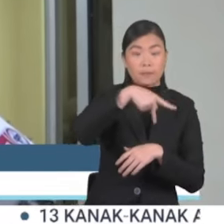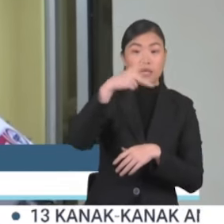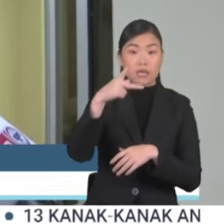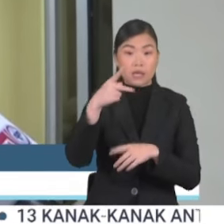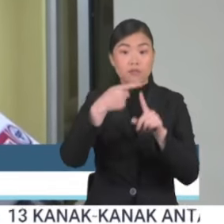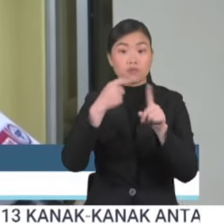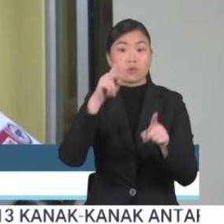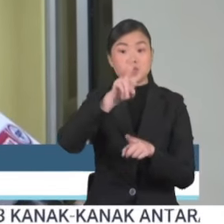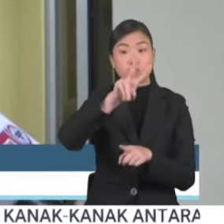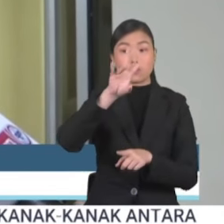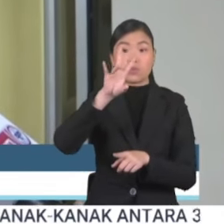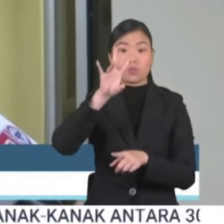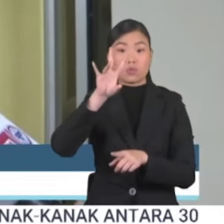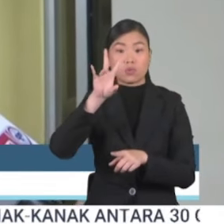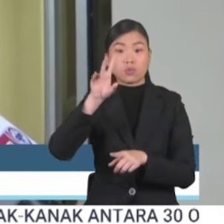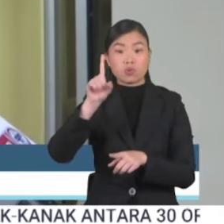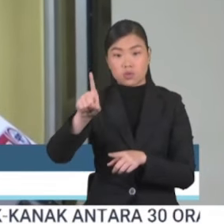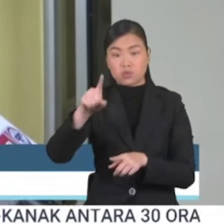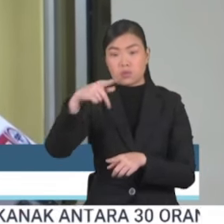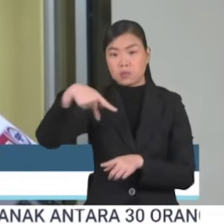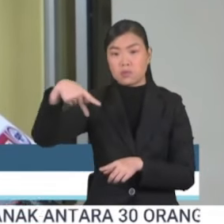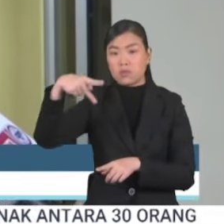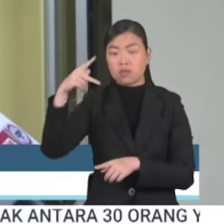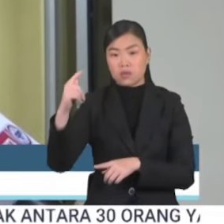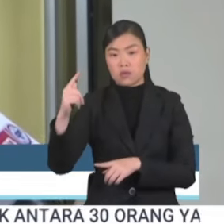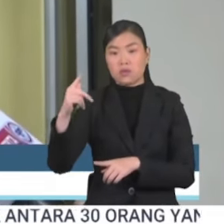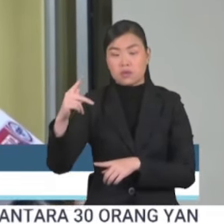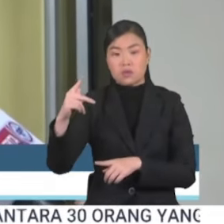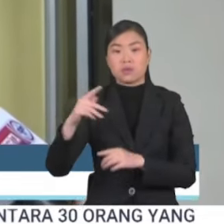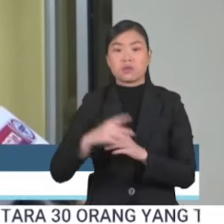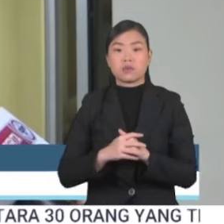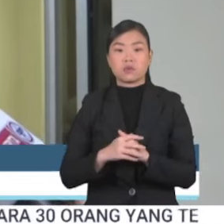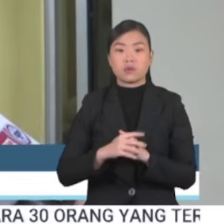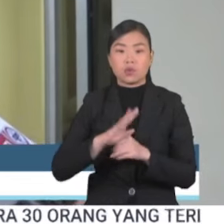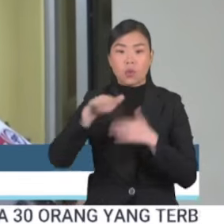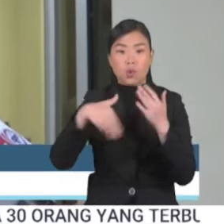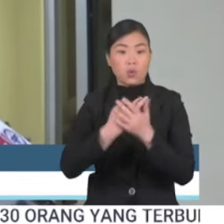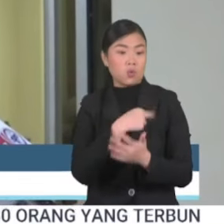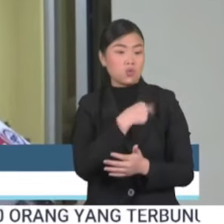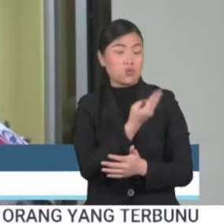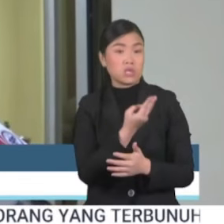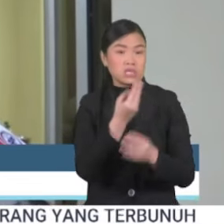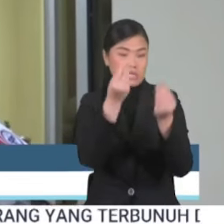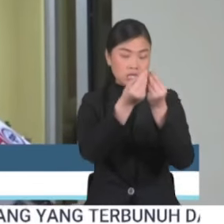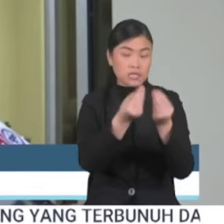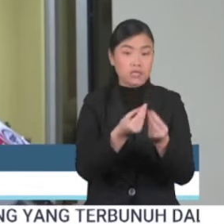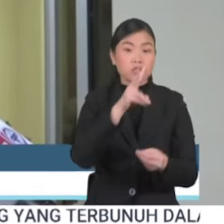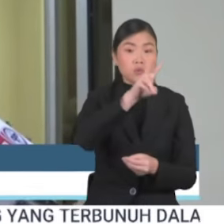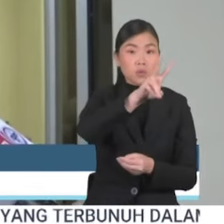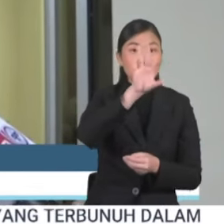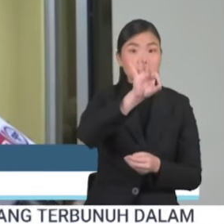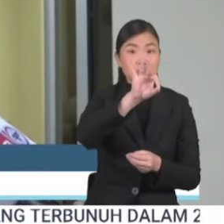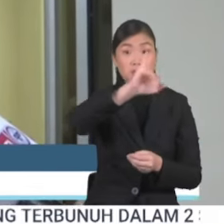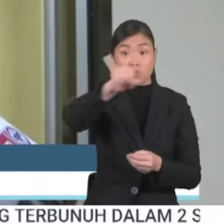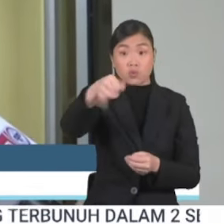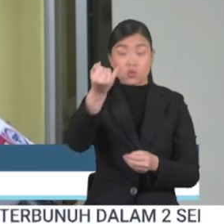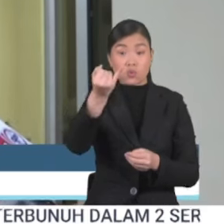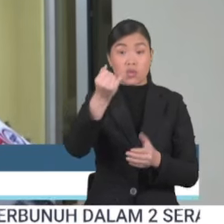daripada 27, 21 PPK yang terlibat. Keseluruhan kerugian bernilai